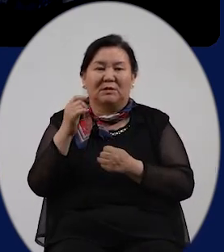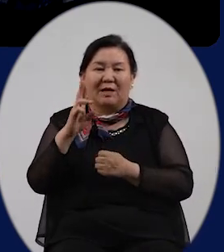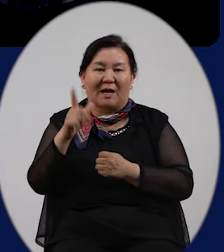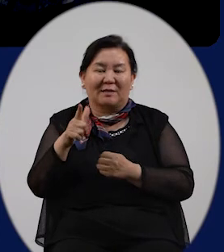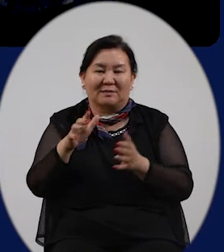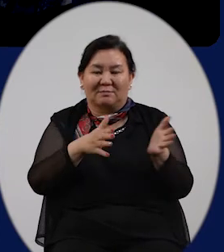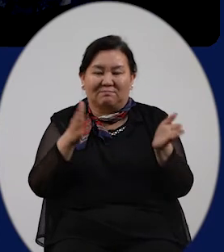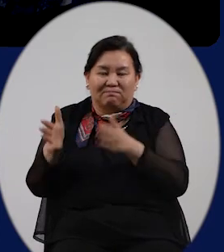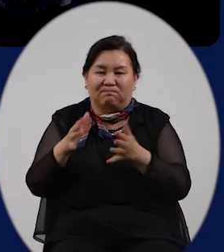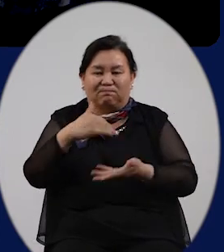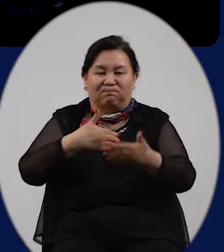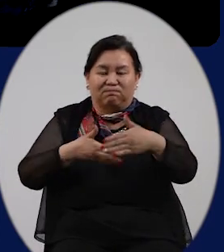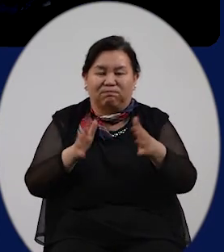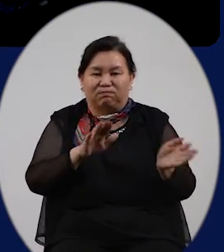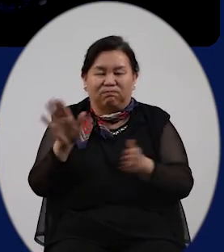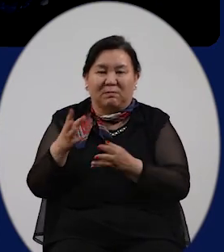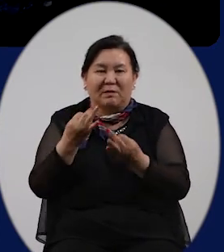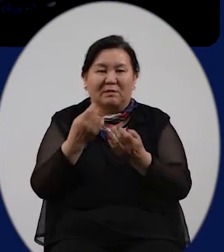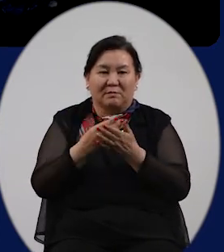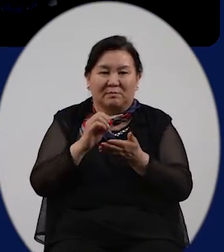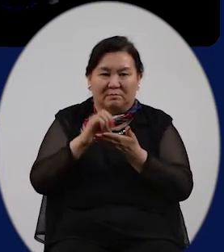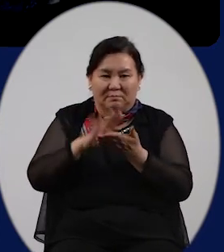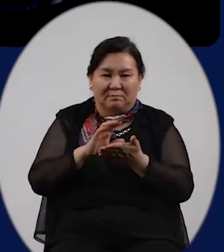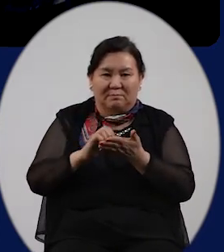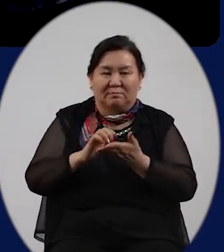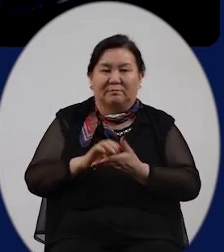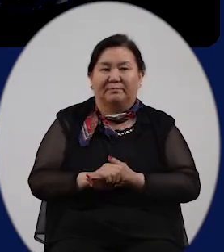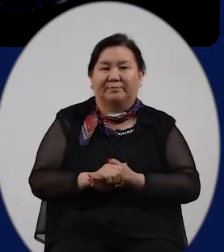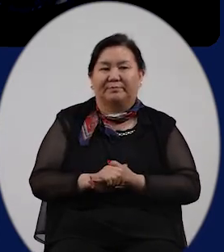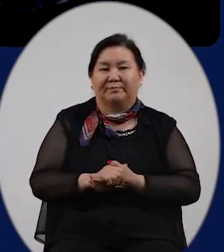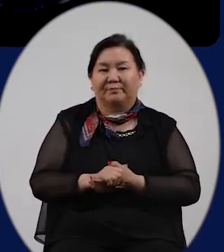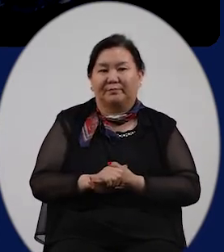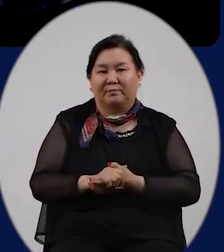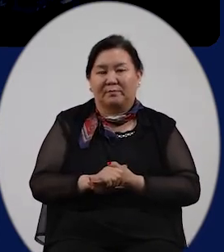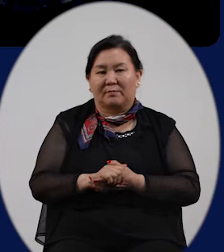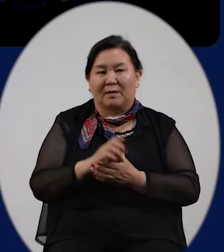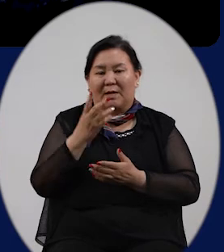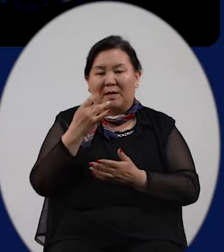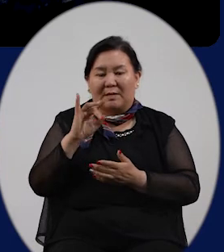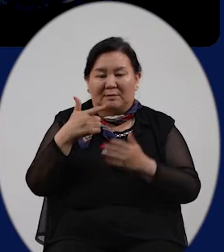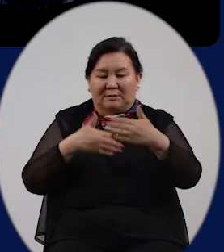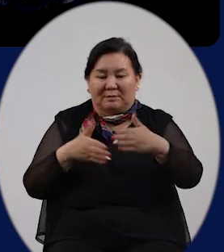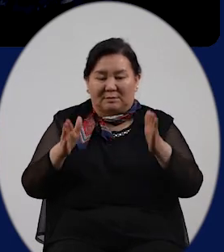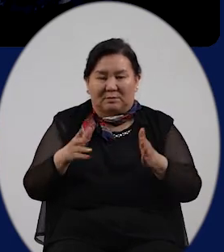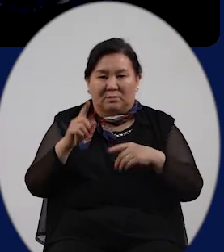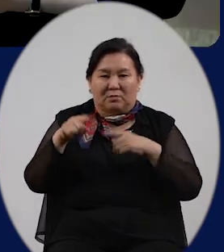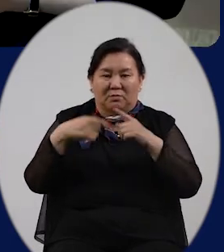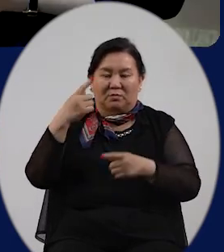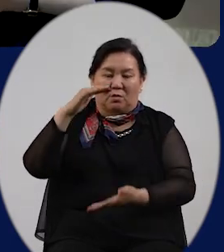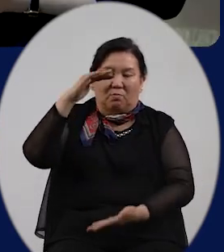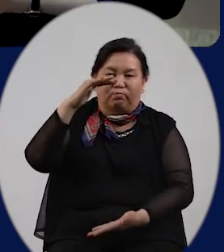байдлаар хэмжээ сүүдийг бол энэ дээр оруулж өгдөг. За одоо нөгөө хайрцагны одоо өндөр